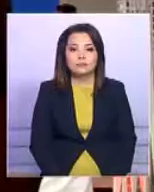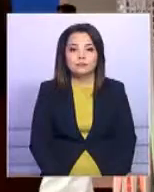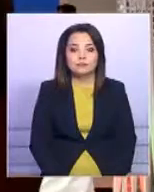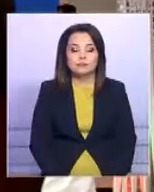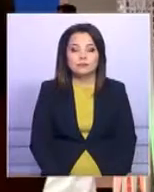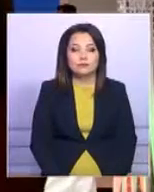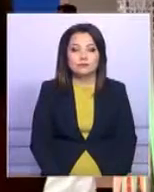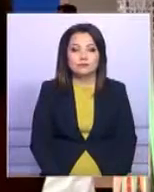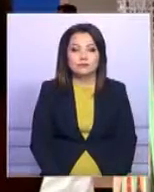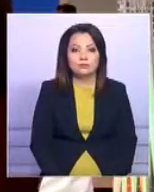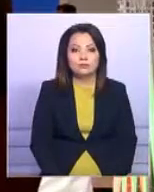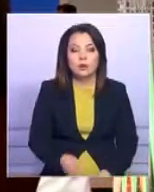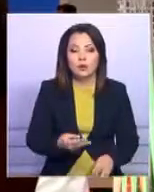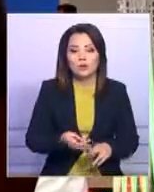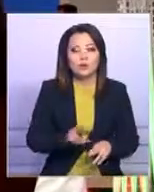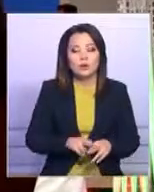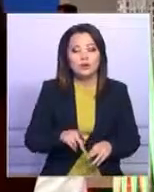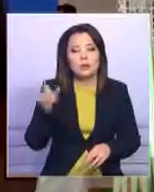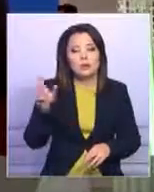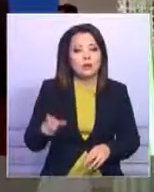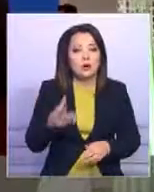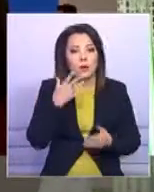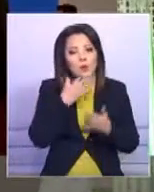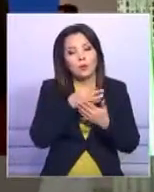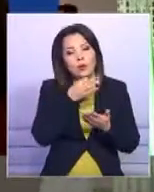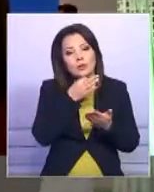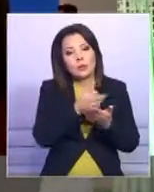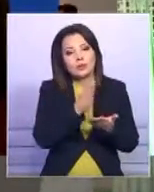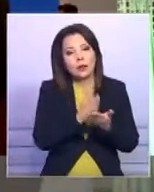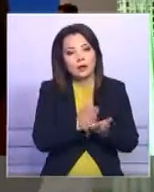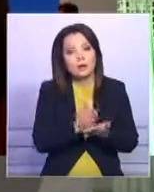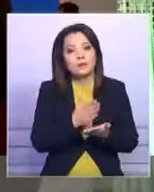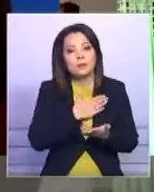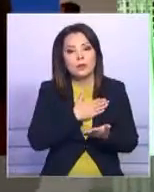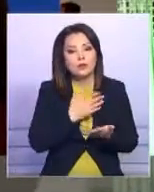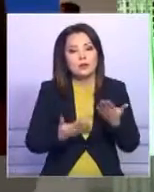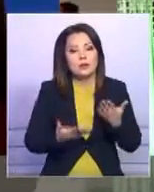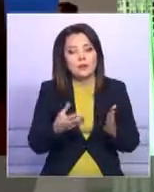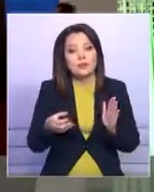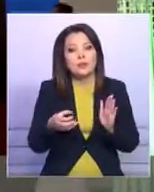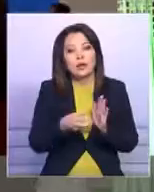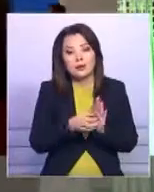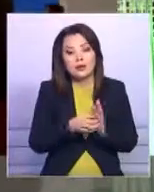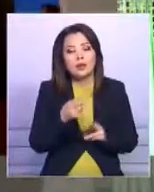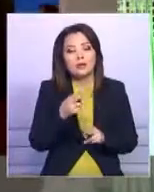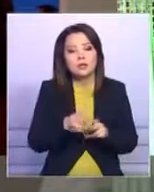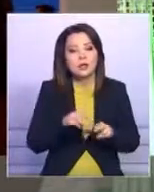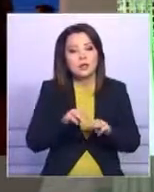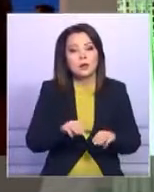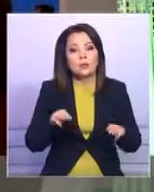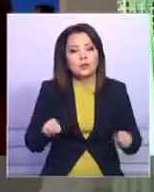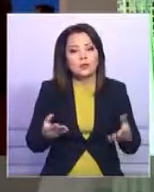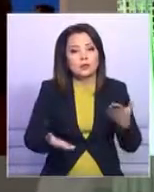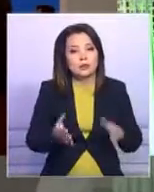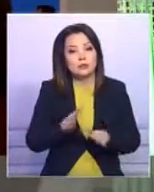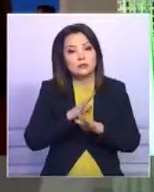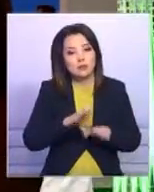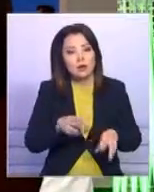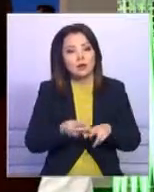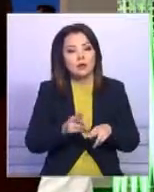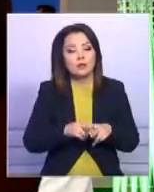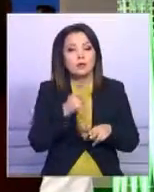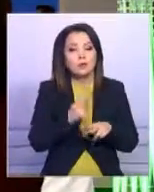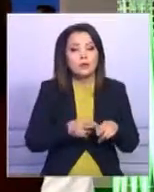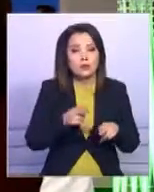Ол кісінің өзінің бір айтқан сөзі бар ғой, егер менің өмірімде магнитка мен теміртау болмаса, мен президент болмас едім деген. Сол